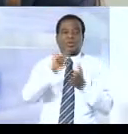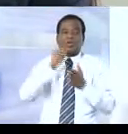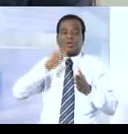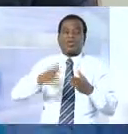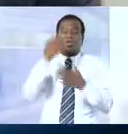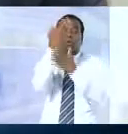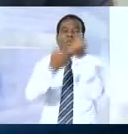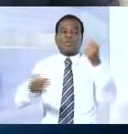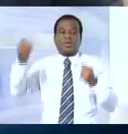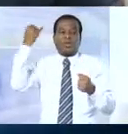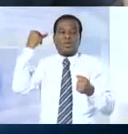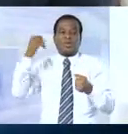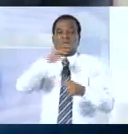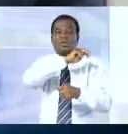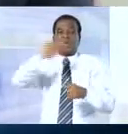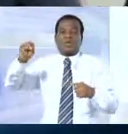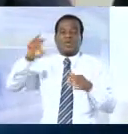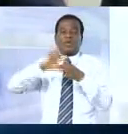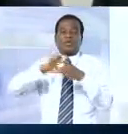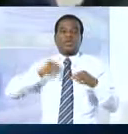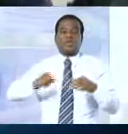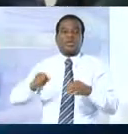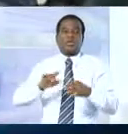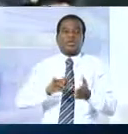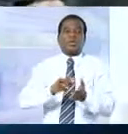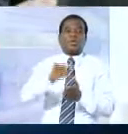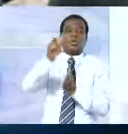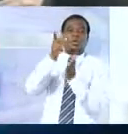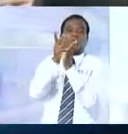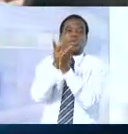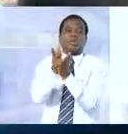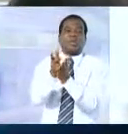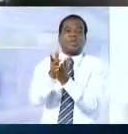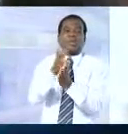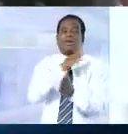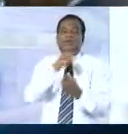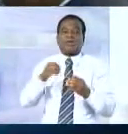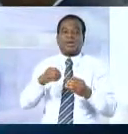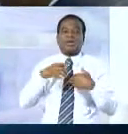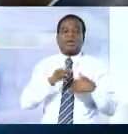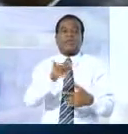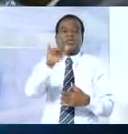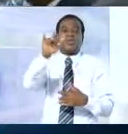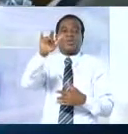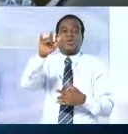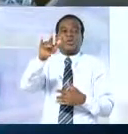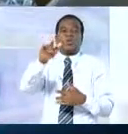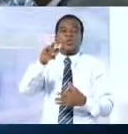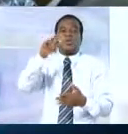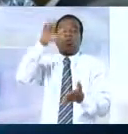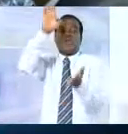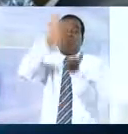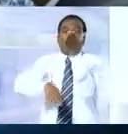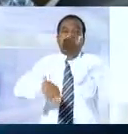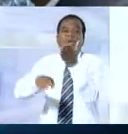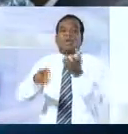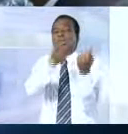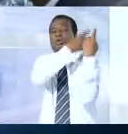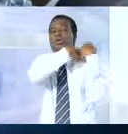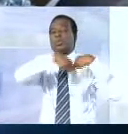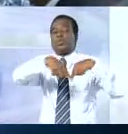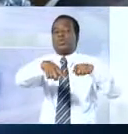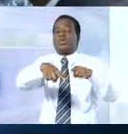manquait au niveau de notre aéroport, c'était vraiment d'avoir une compagnie moins chère. Parce que depuis notre arrivée à la tête